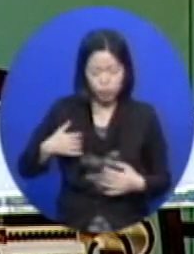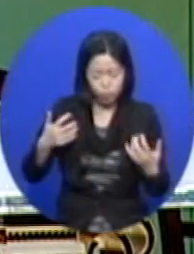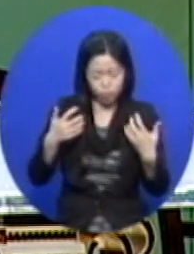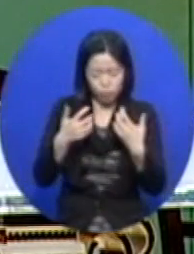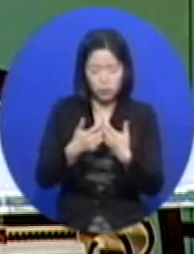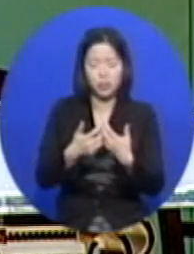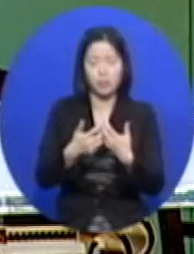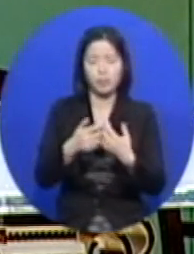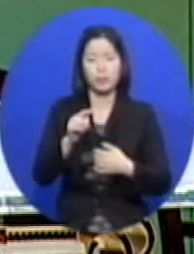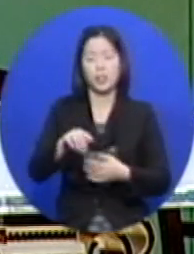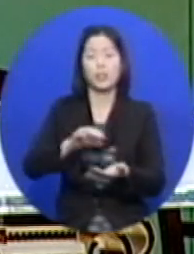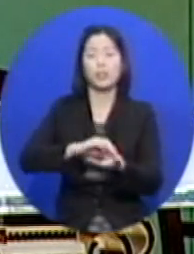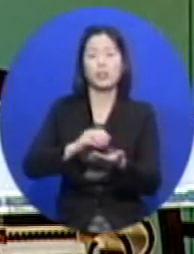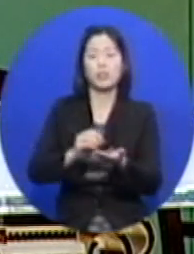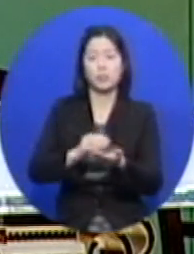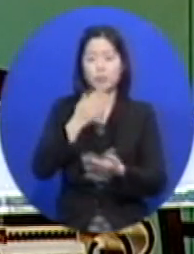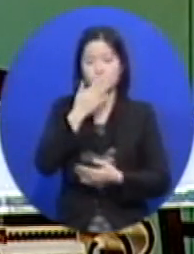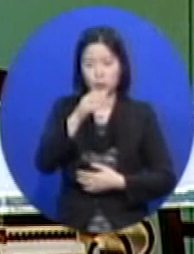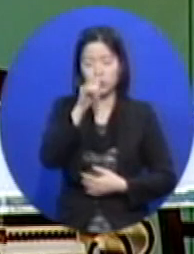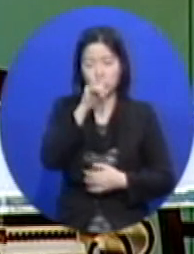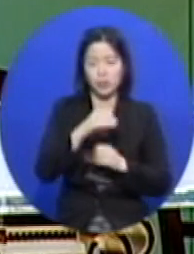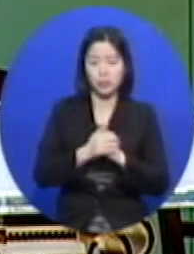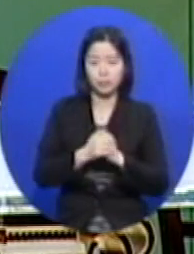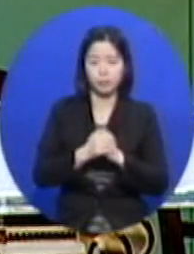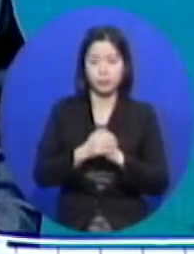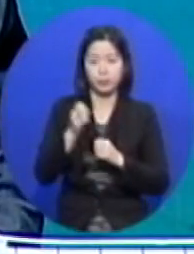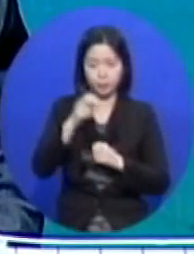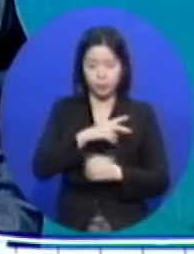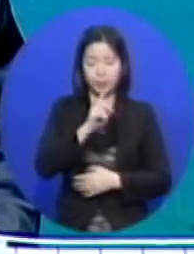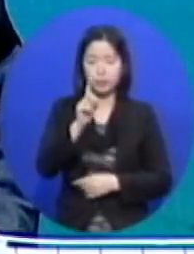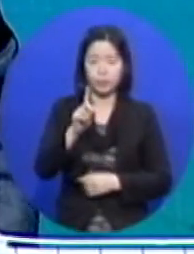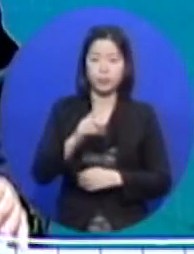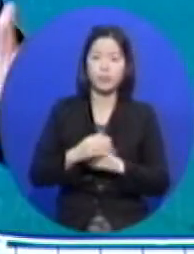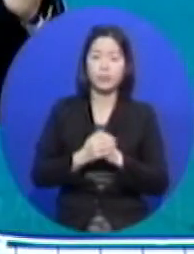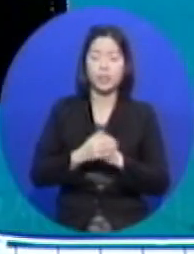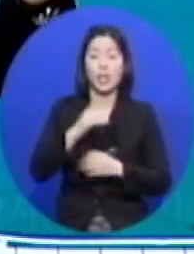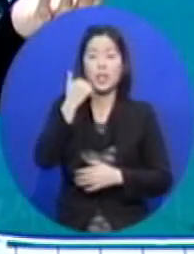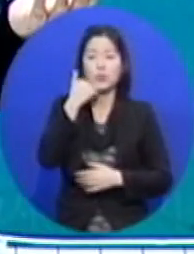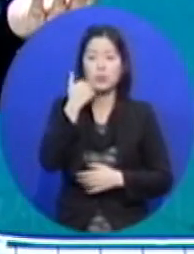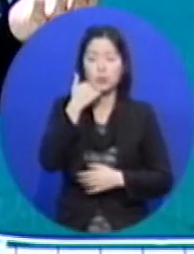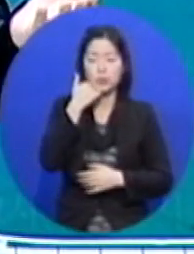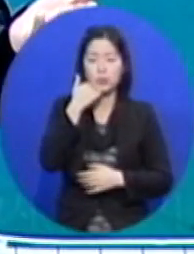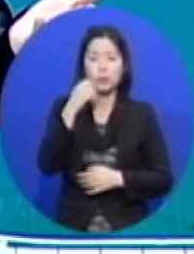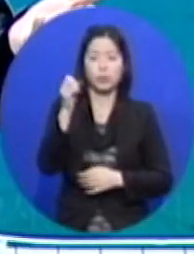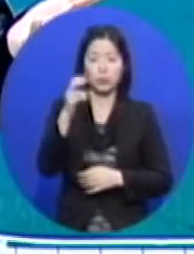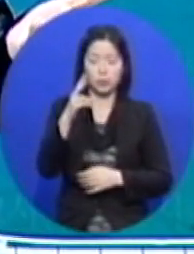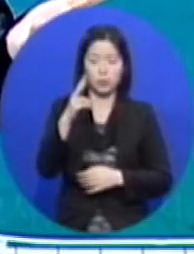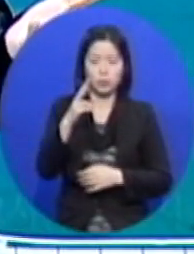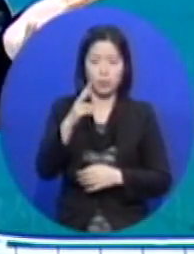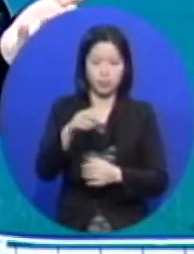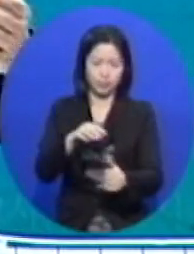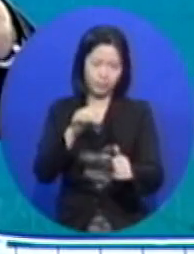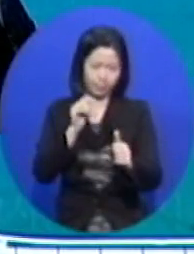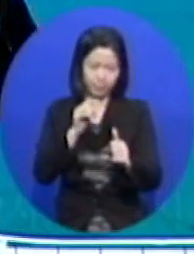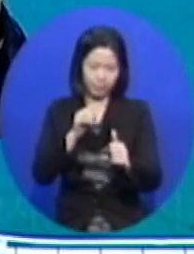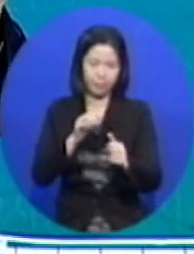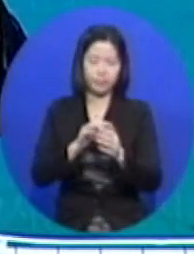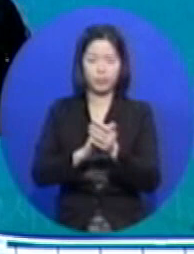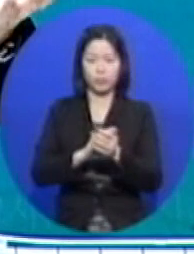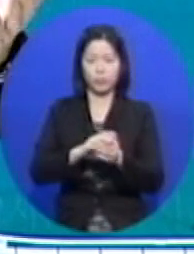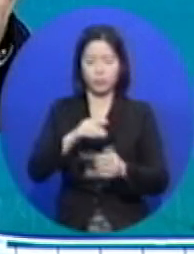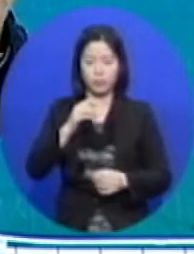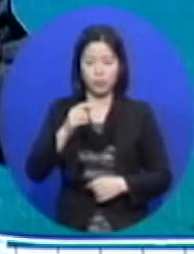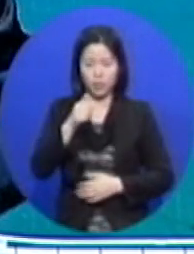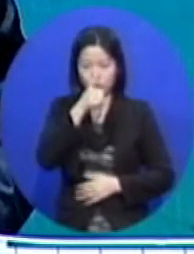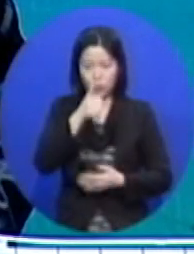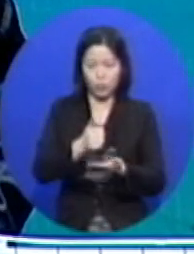그렇게 할 만한 일이에요 그리고 또 하나가 누구를 도대체 내가 타고 정죄하고